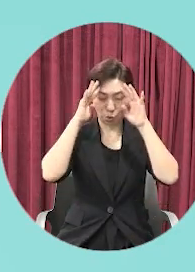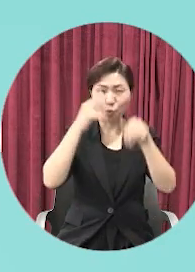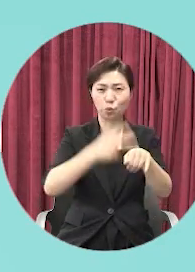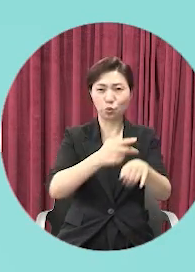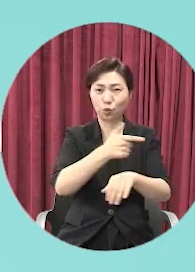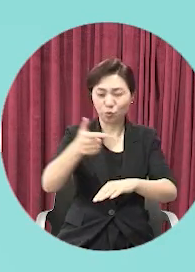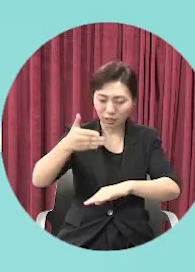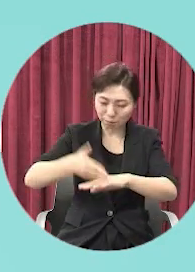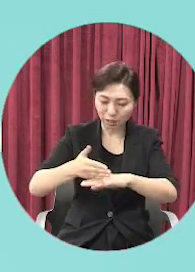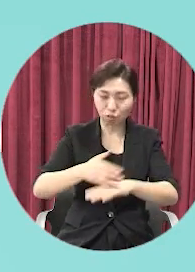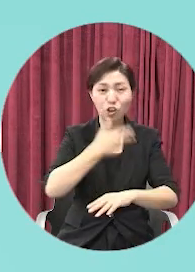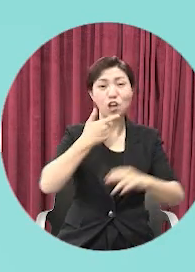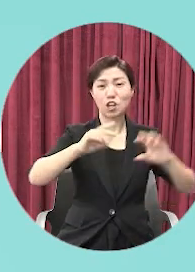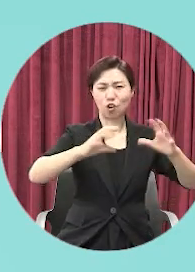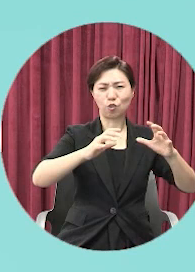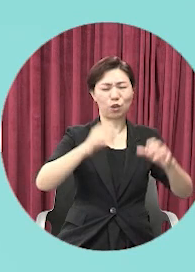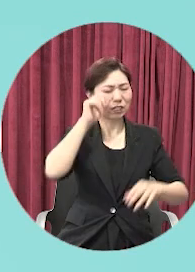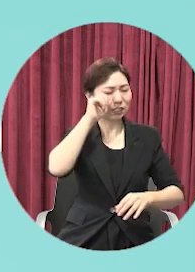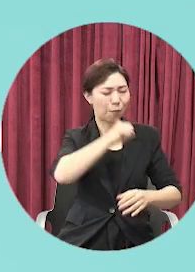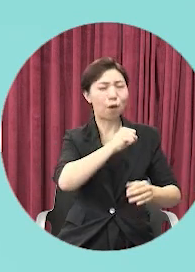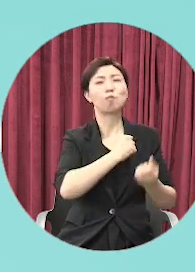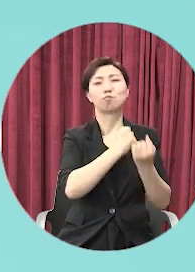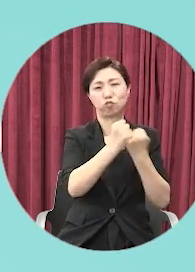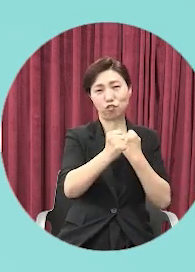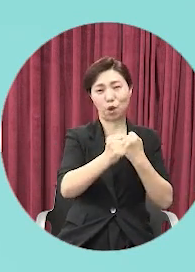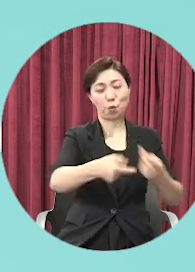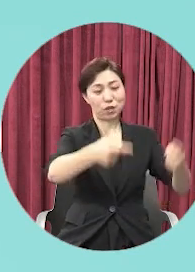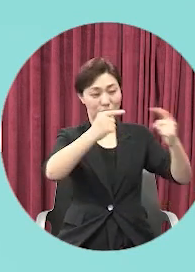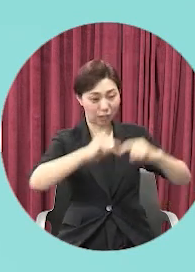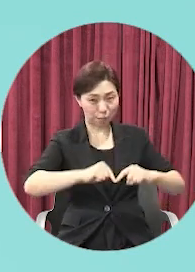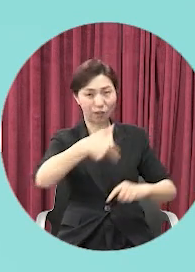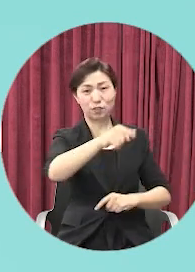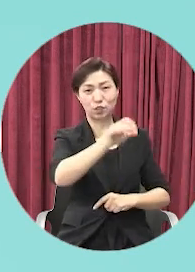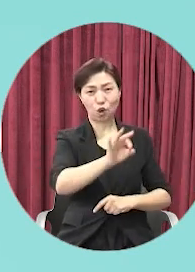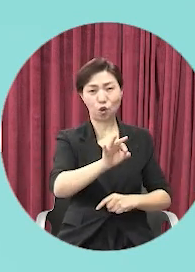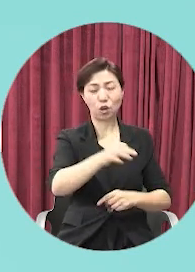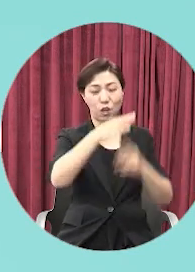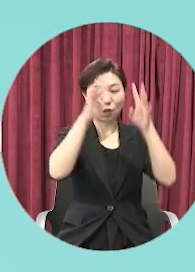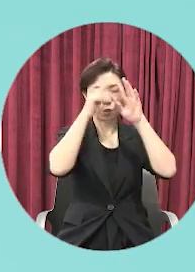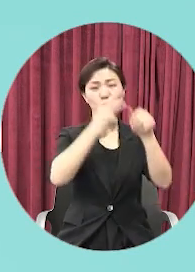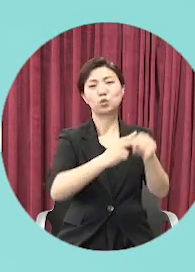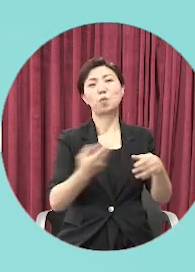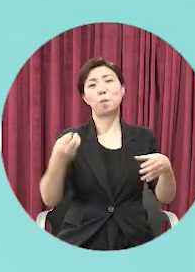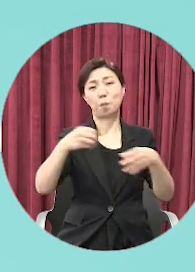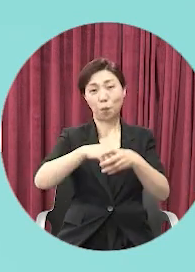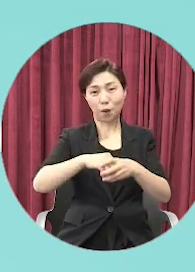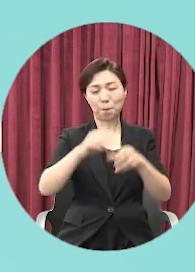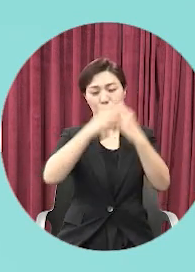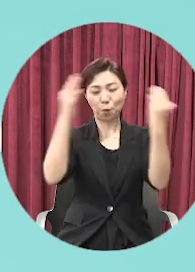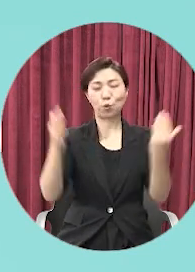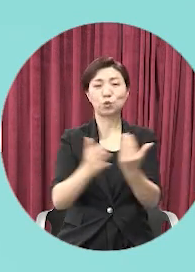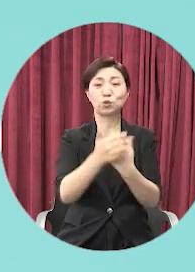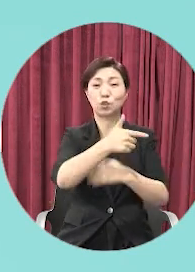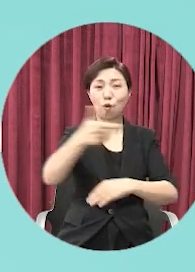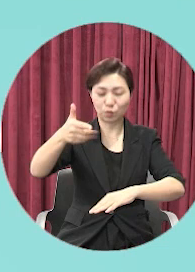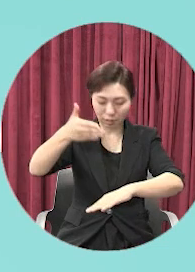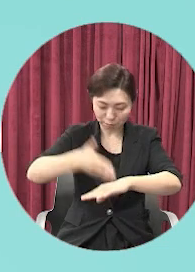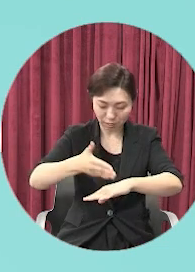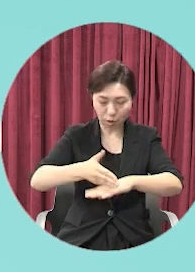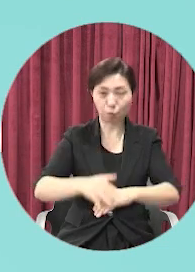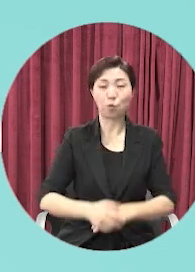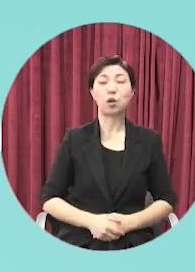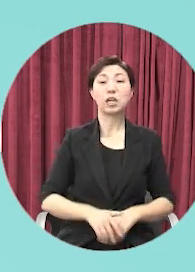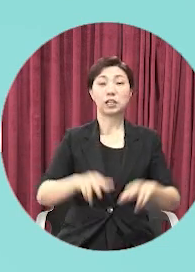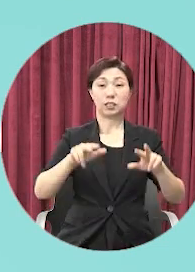새벽까지 이렇게 키노트 스피커 말씀하신 정 교수님까지 포함해서 네 분께 감사드리고 이걸로 우리 제 2세션 팬데믹